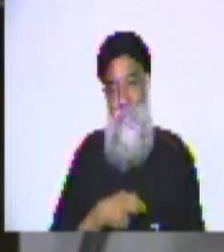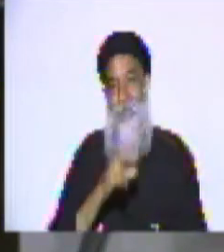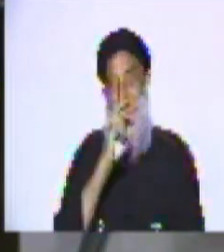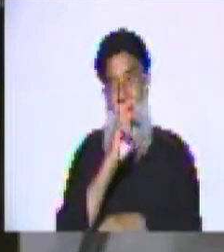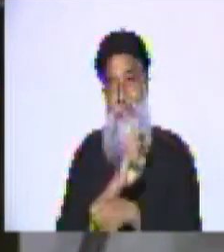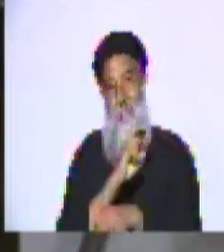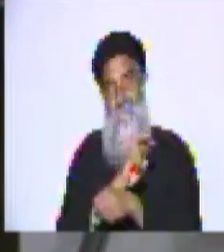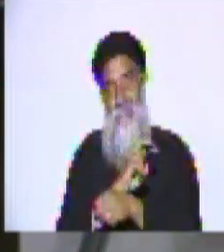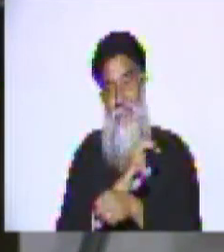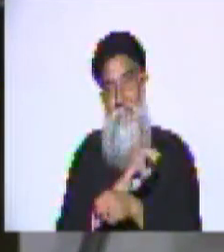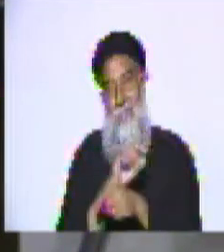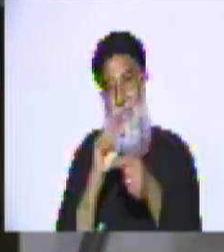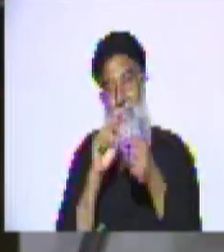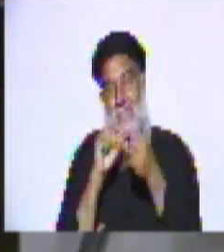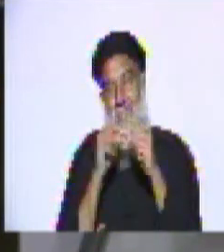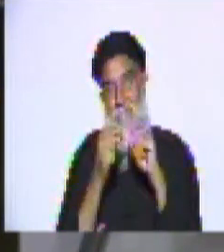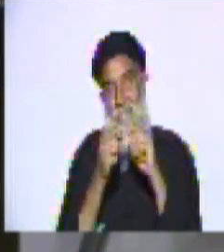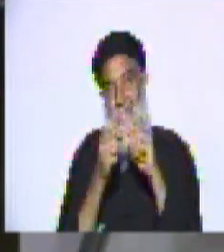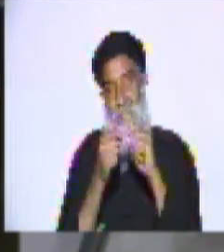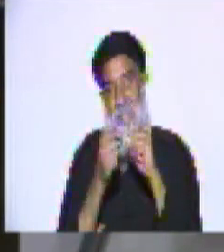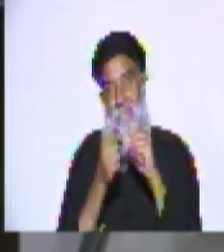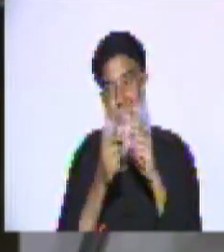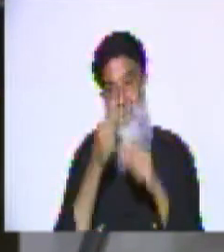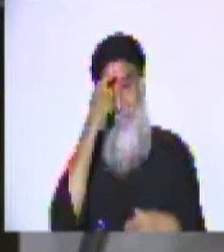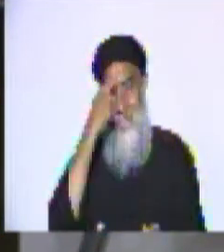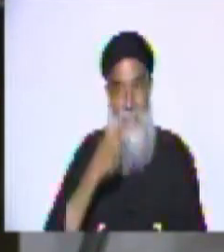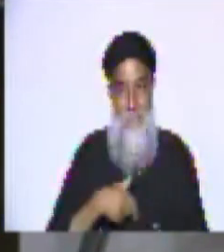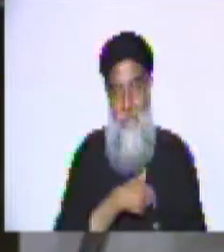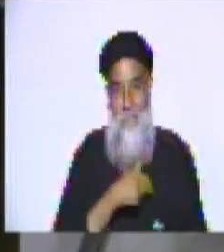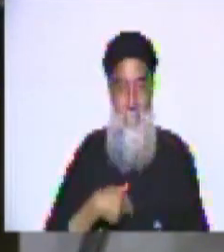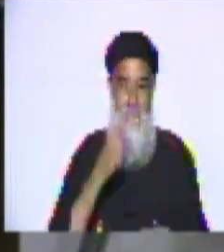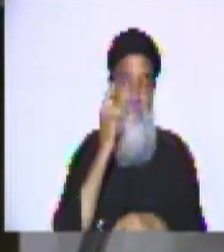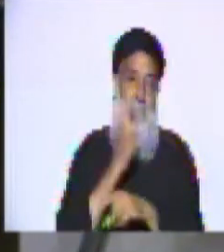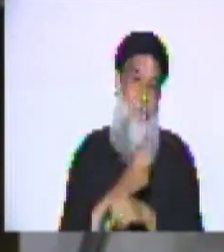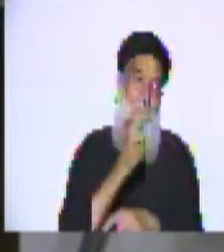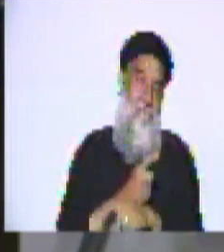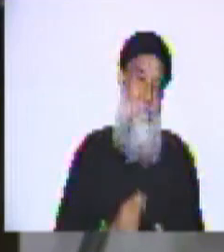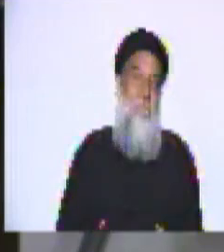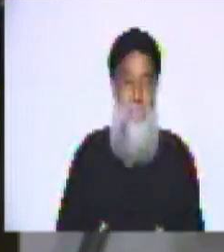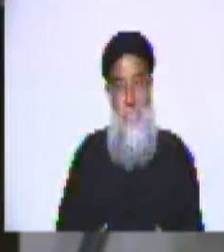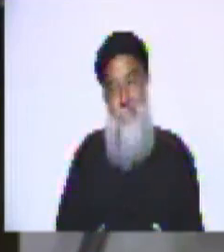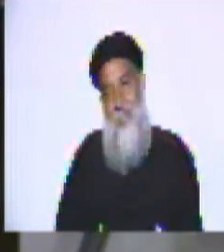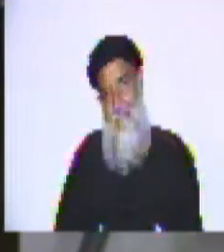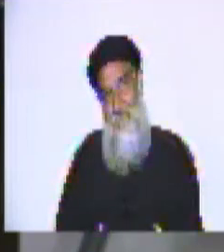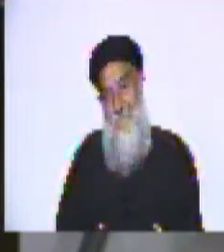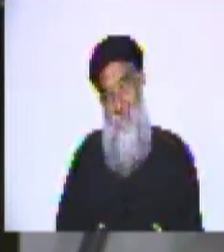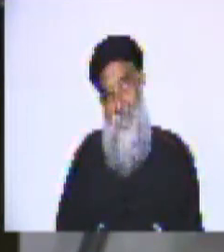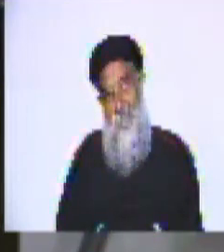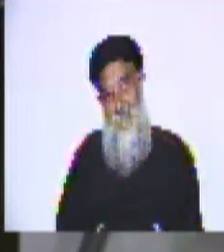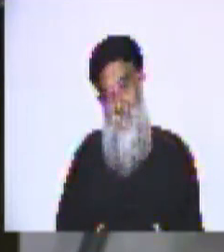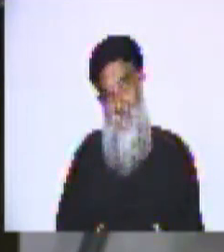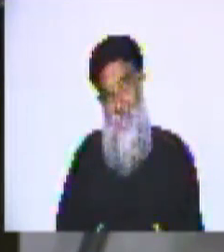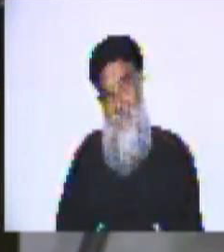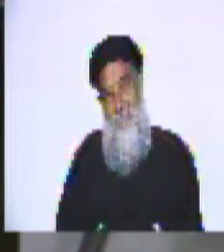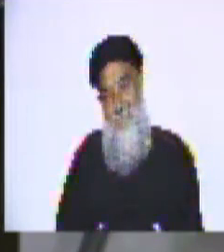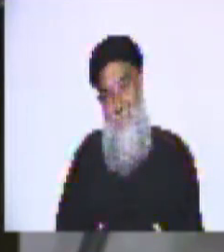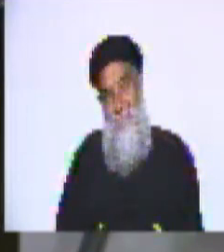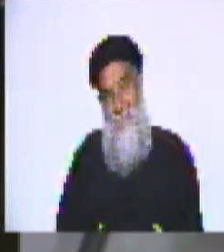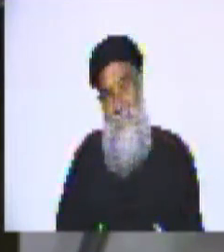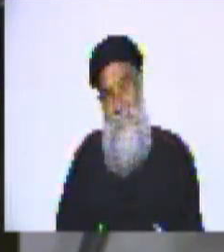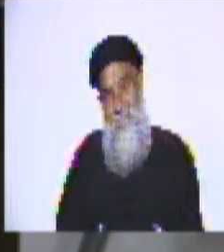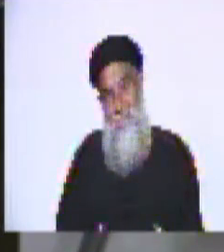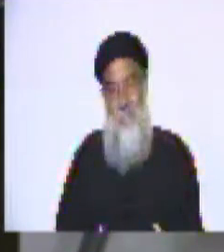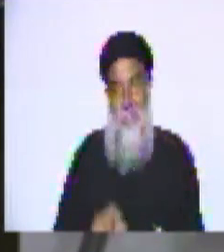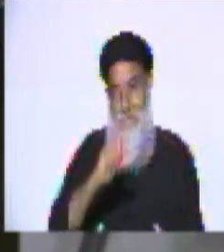ممكن. أو كنيسة الرسل مثلا. يعني يمكن لو إن في طوائف بتسمي